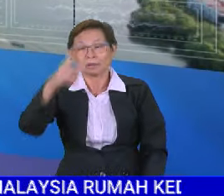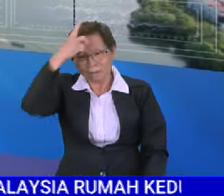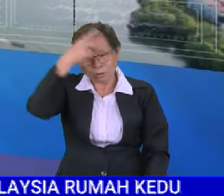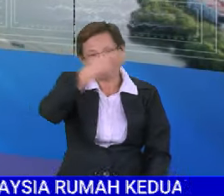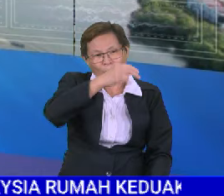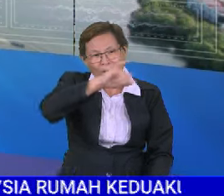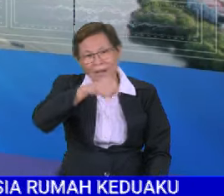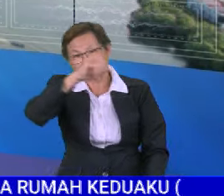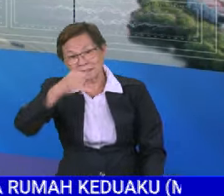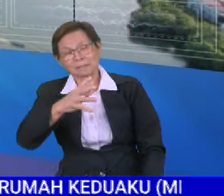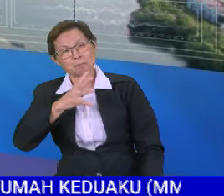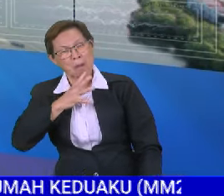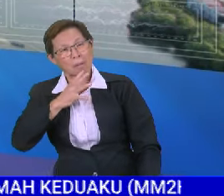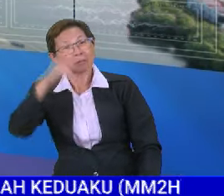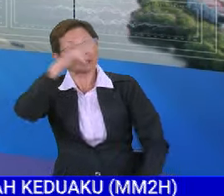Predator